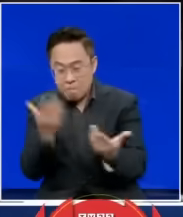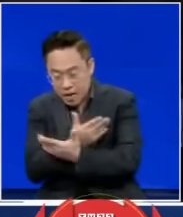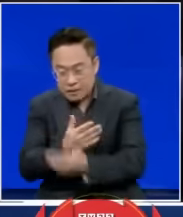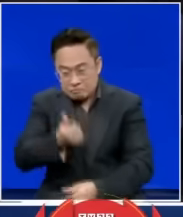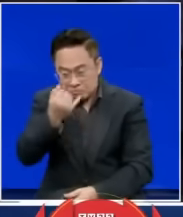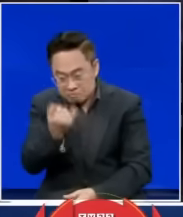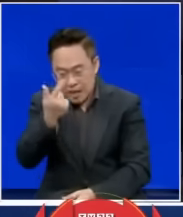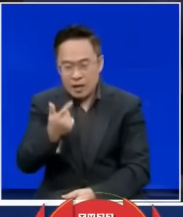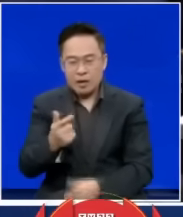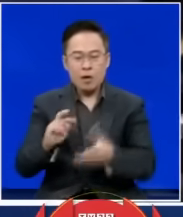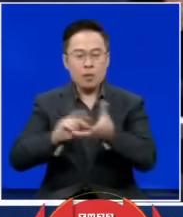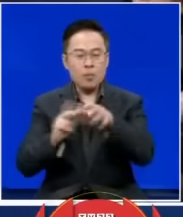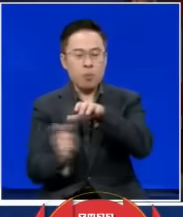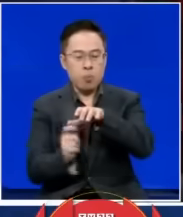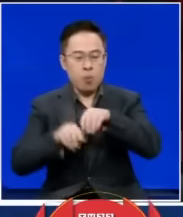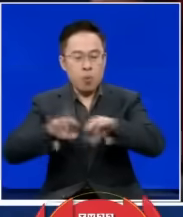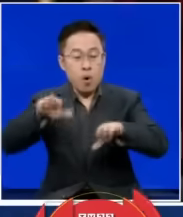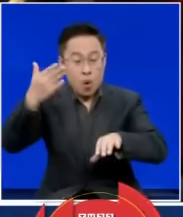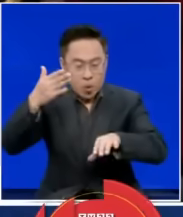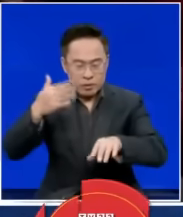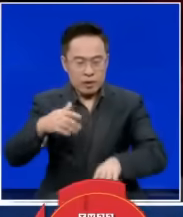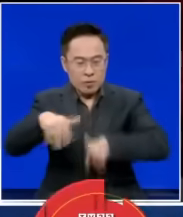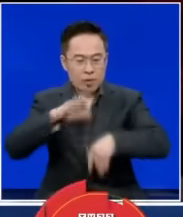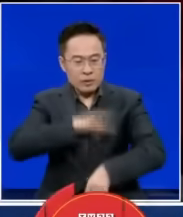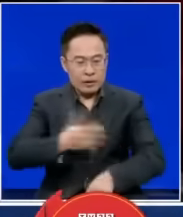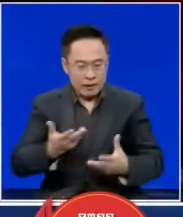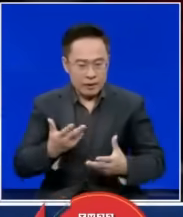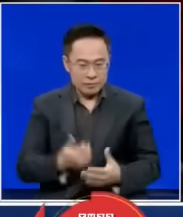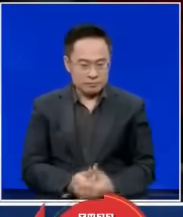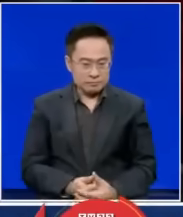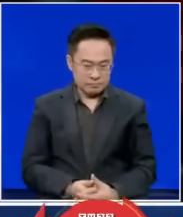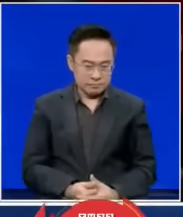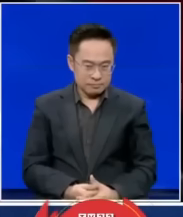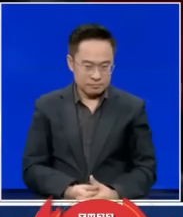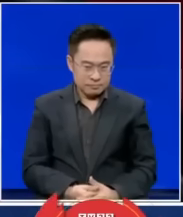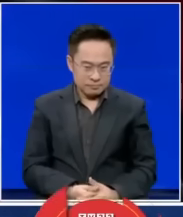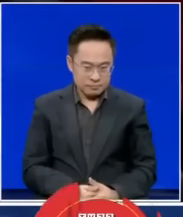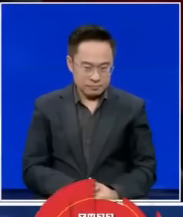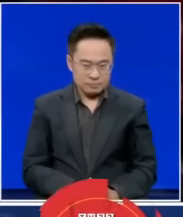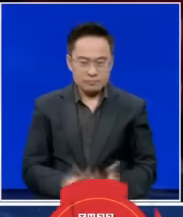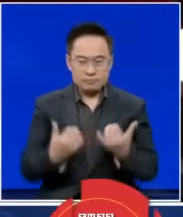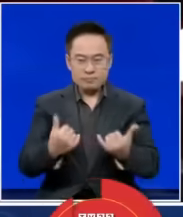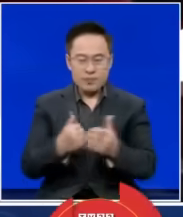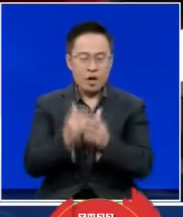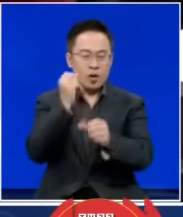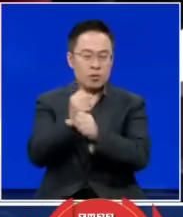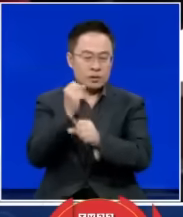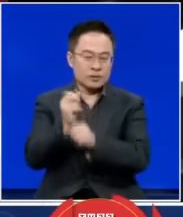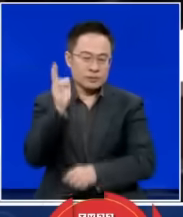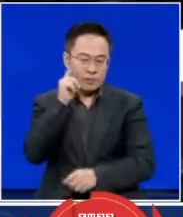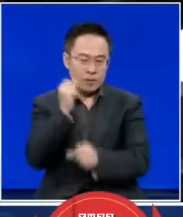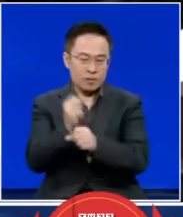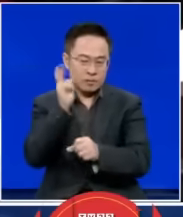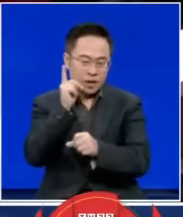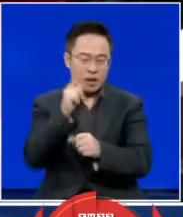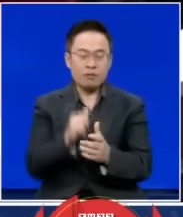ณะแบบนี้เป็นแบบนี้นะคะแต ่เวลาที่ท่านผู้ชมอะผมเข้าใจนะเคยคุยกับหลายท่านเขาก็บอกเอ้ยสื่อนี่แหละตัวสร้าง